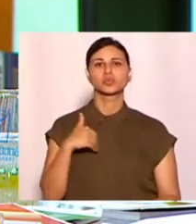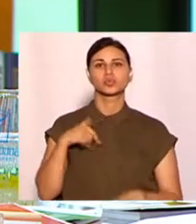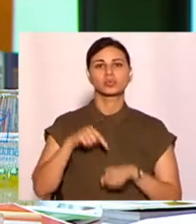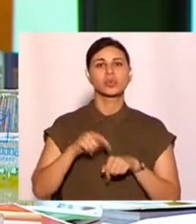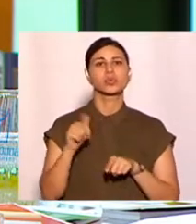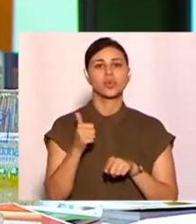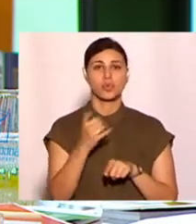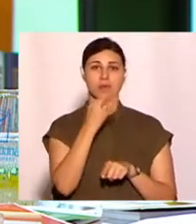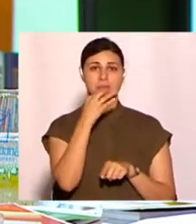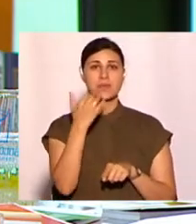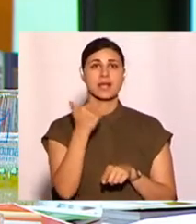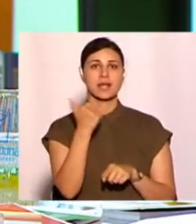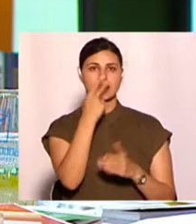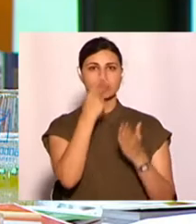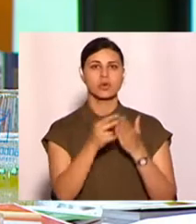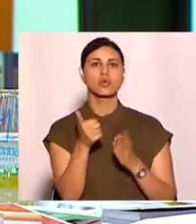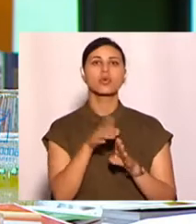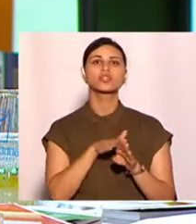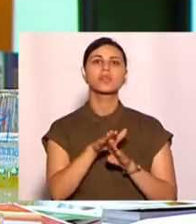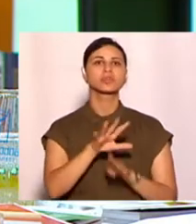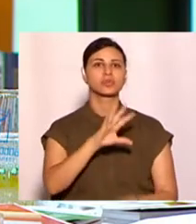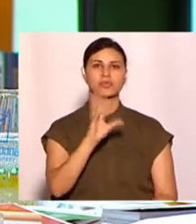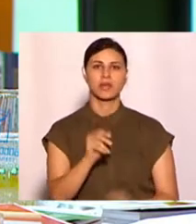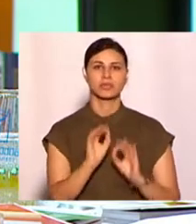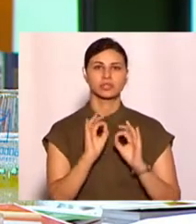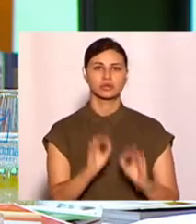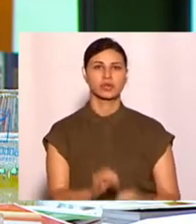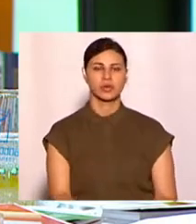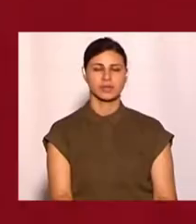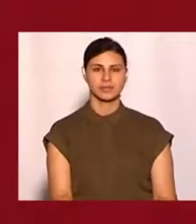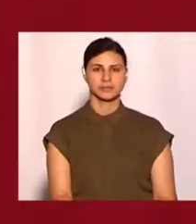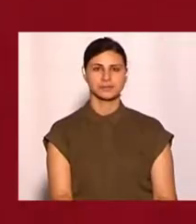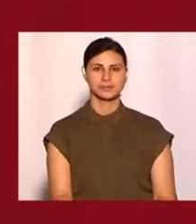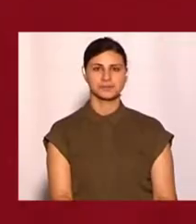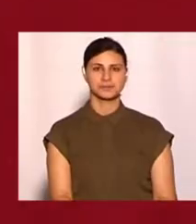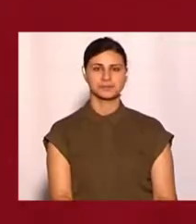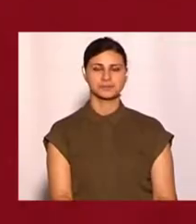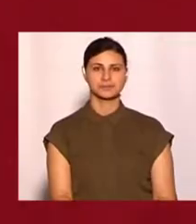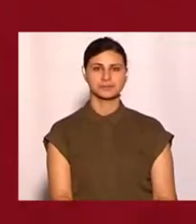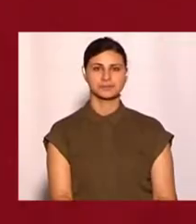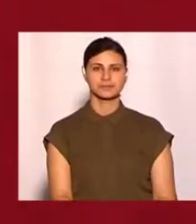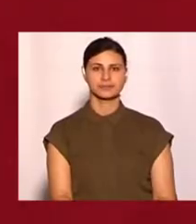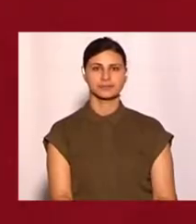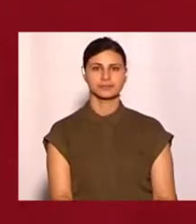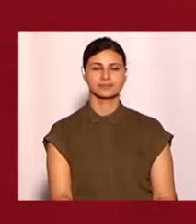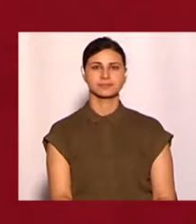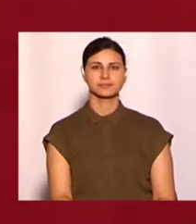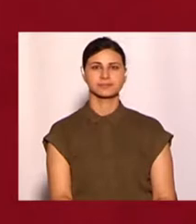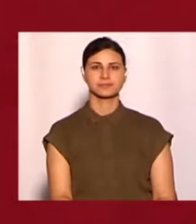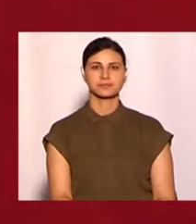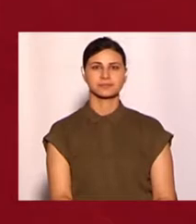კარგად გაჩვენებთ, როგორ უნდა შევასრულოთ ეს ყველაფერი სწორად.